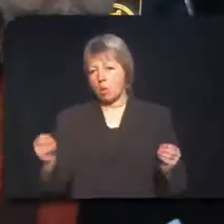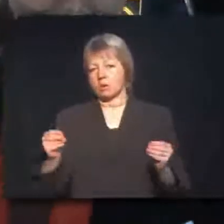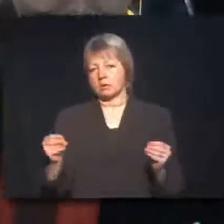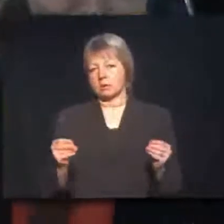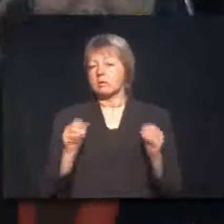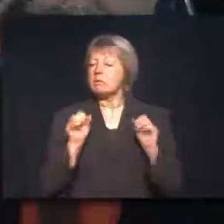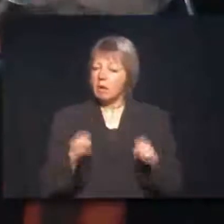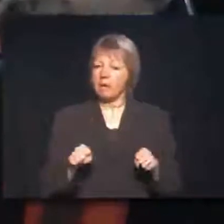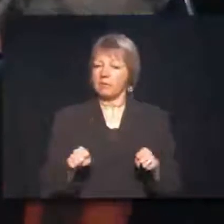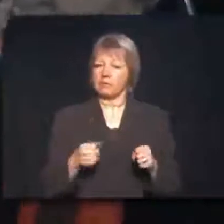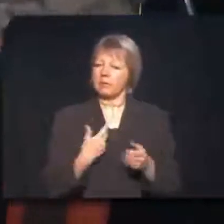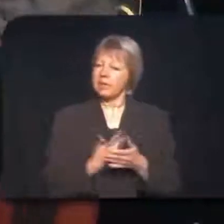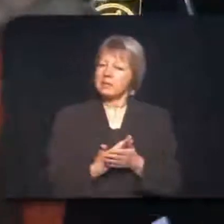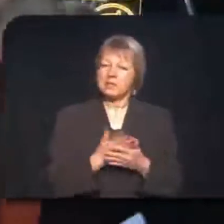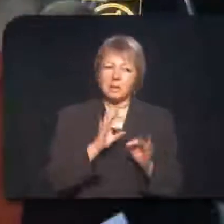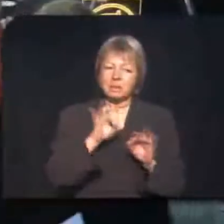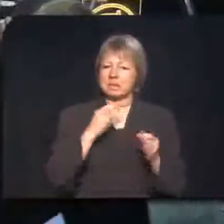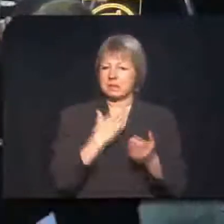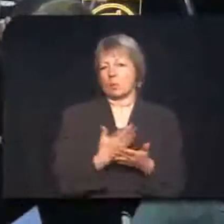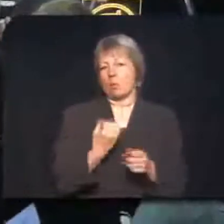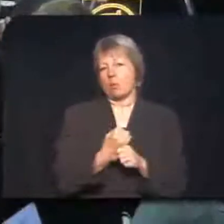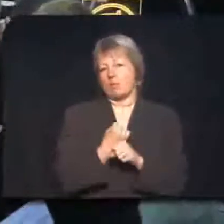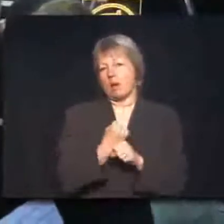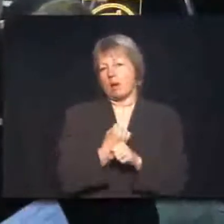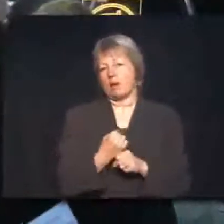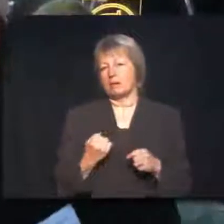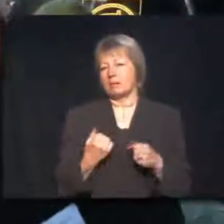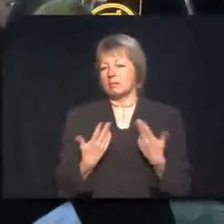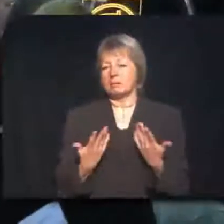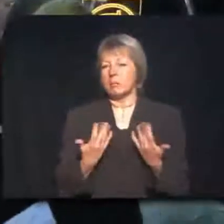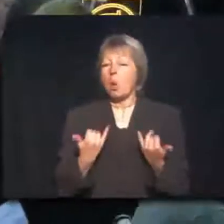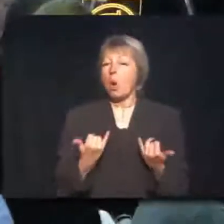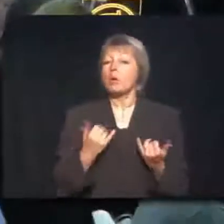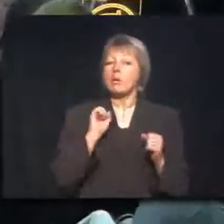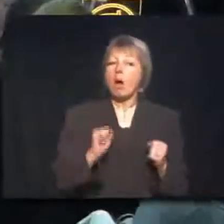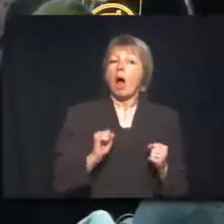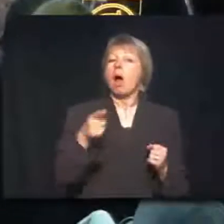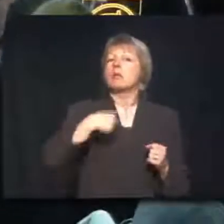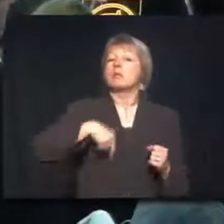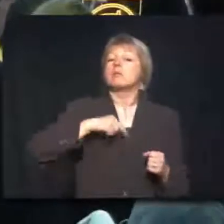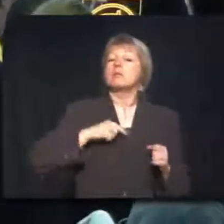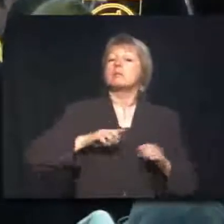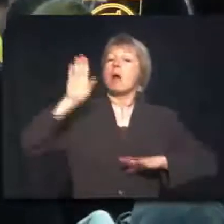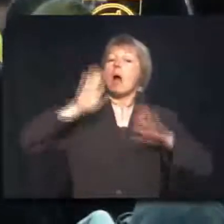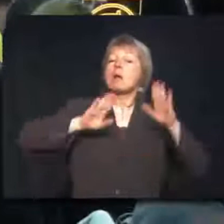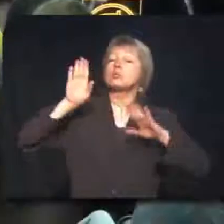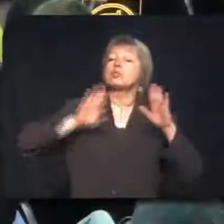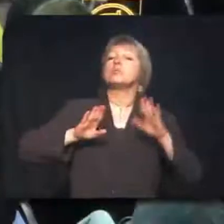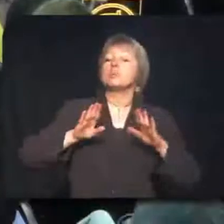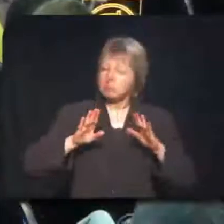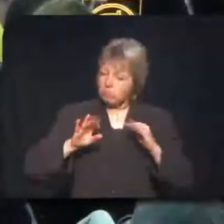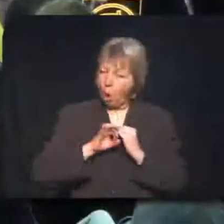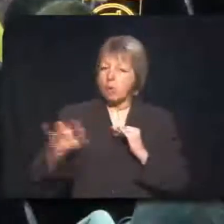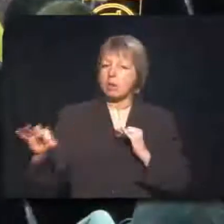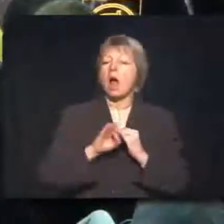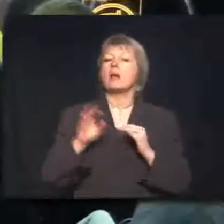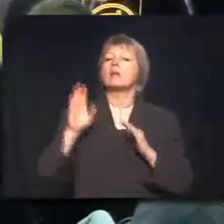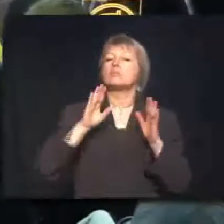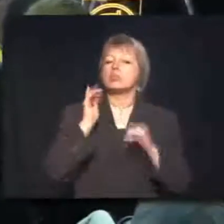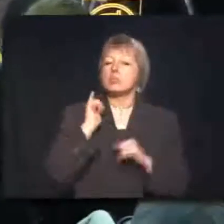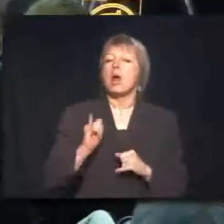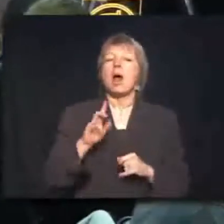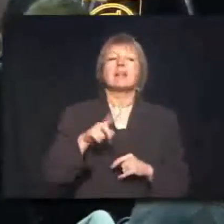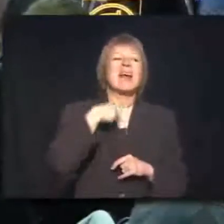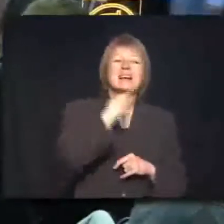sollten wir das machen wir brauchen aber auch mehr wir können heute beschließen dass wir eine Online Abstimmung machen nächstes mal eine